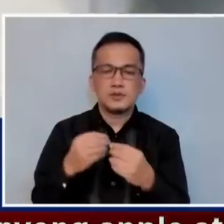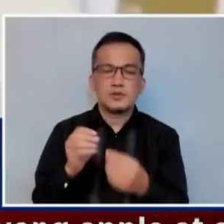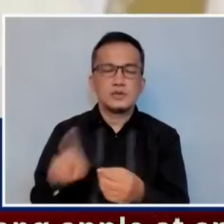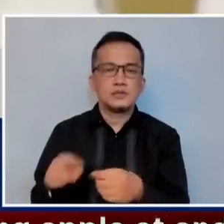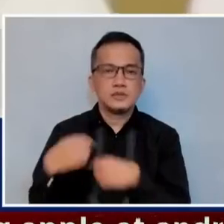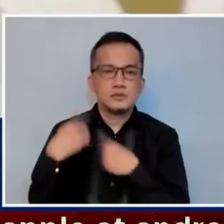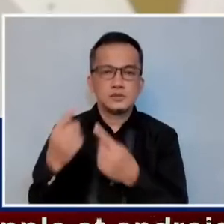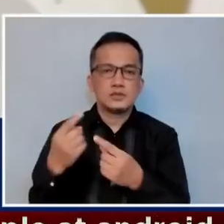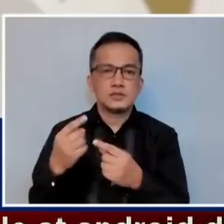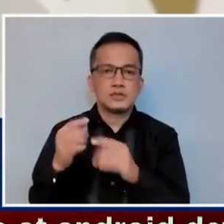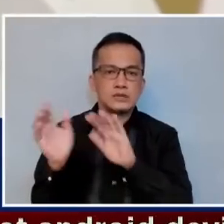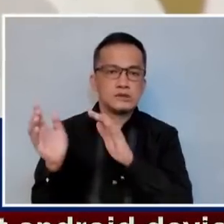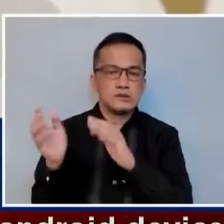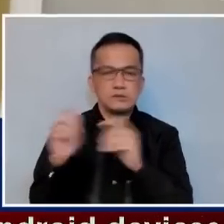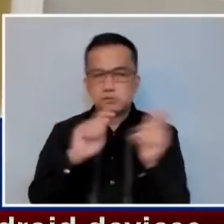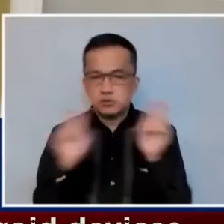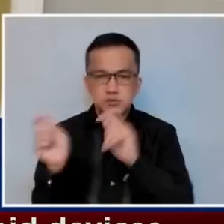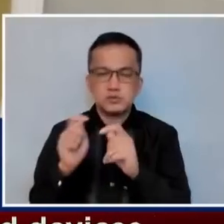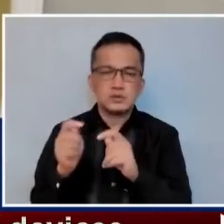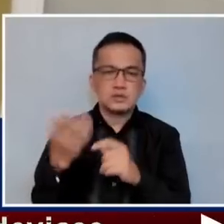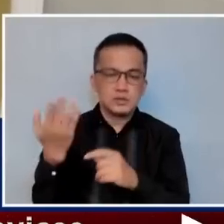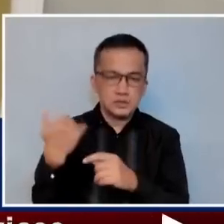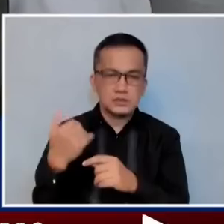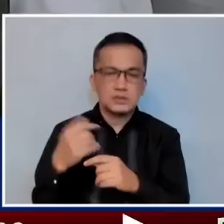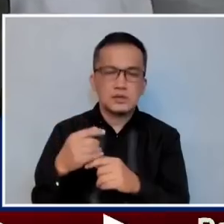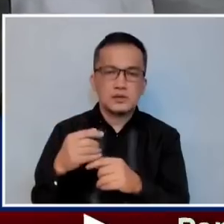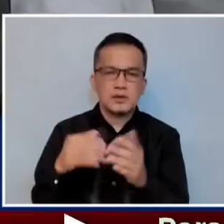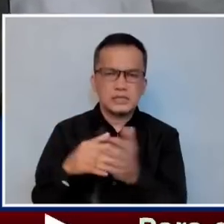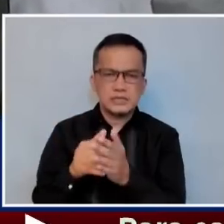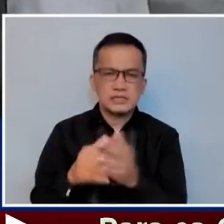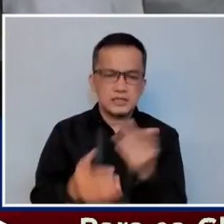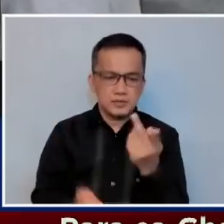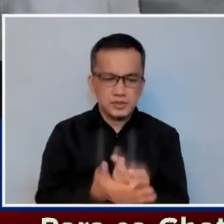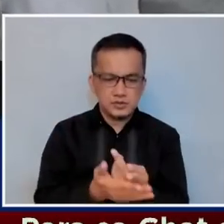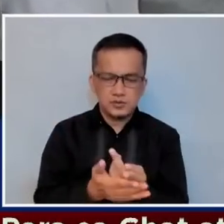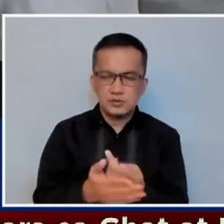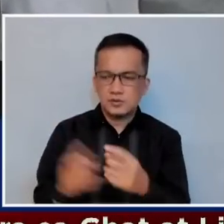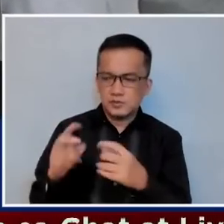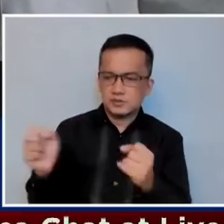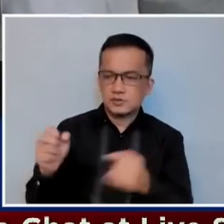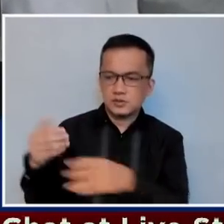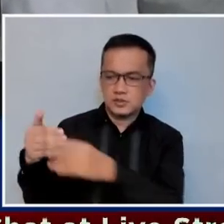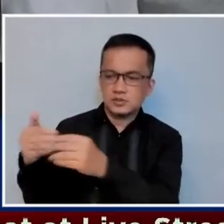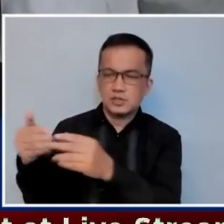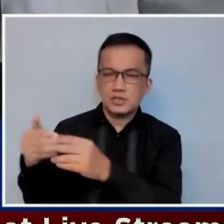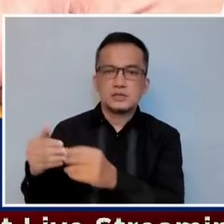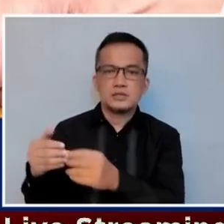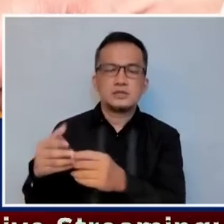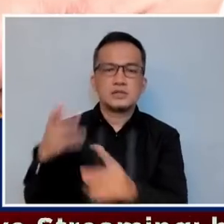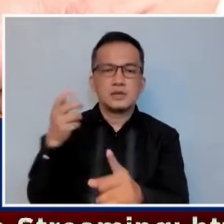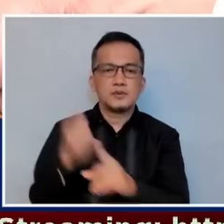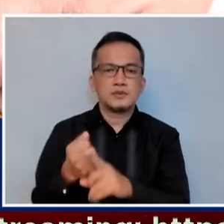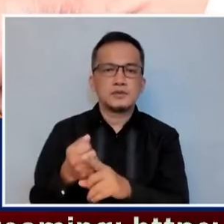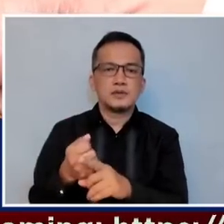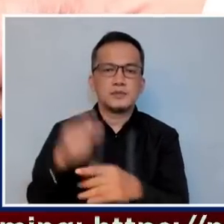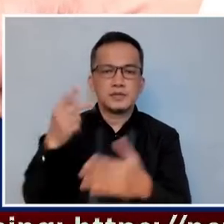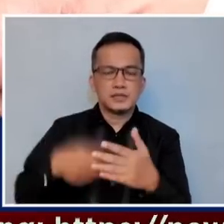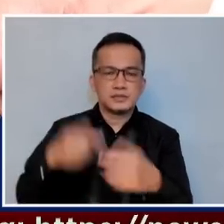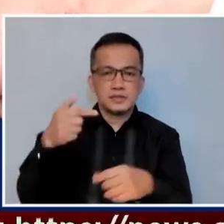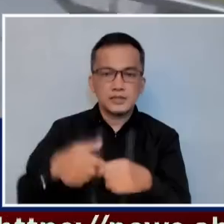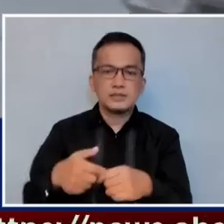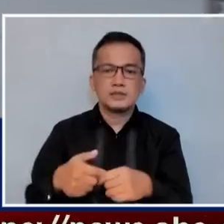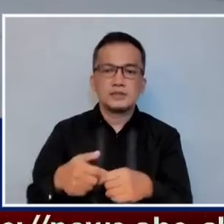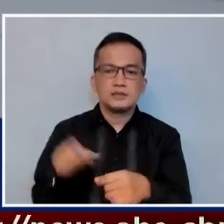bagyo at sa paghina ng piso kontra dolyar na nakaapekto rin sa presyo ng petrolyo at dahilan